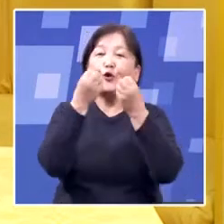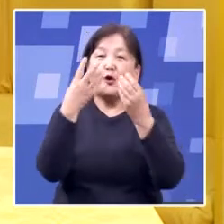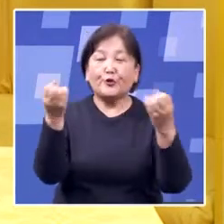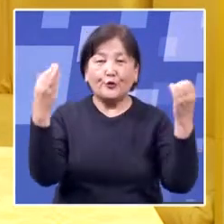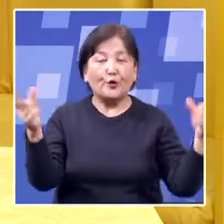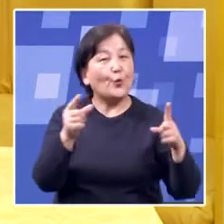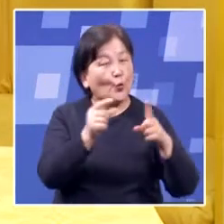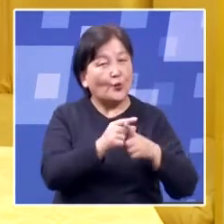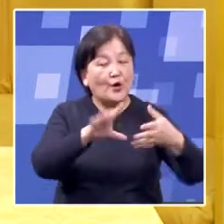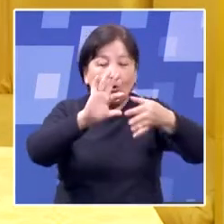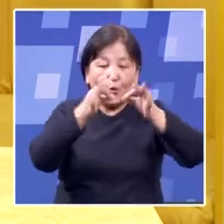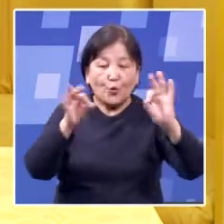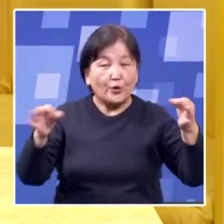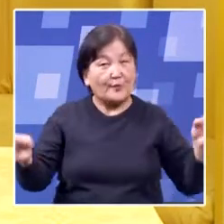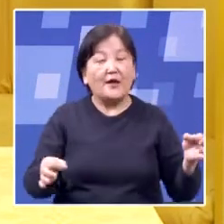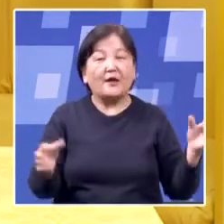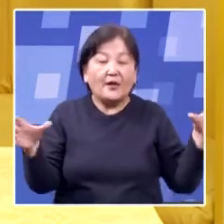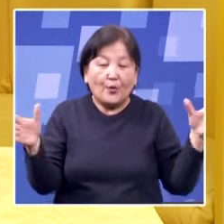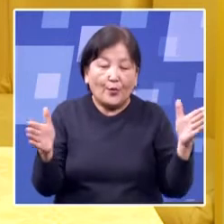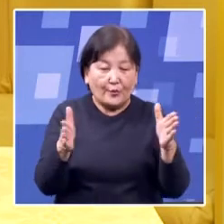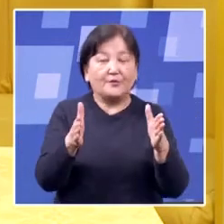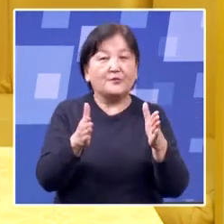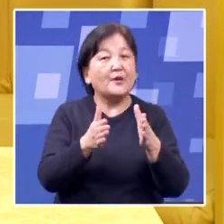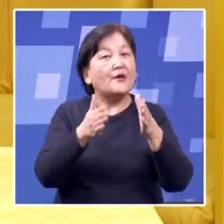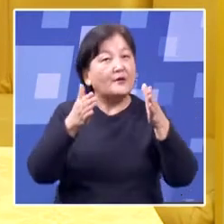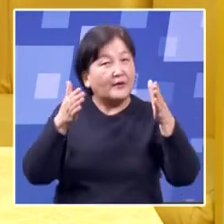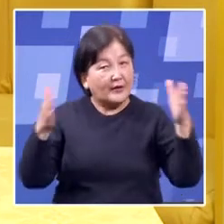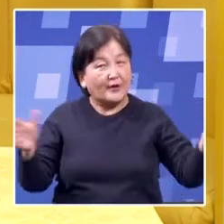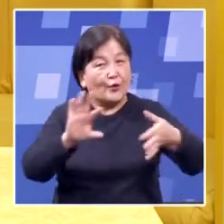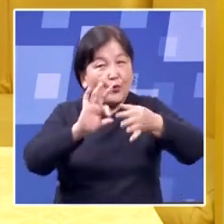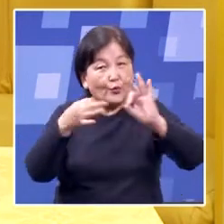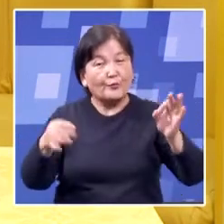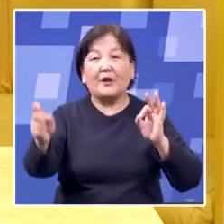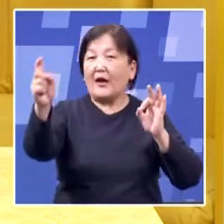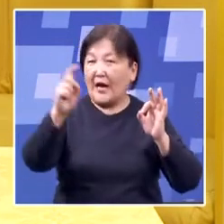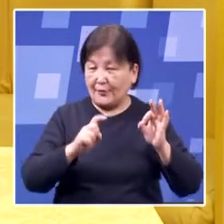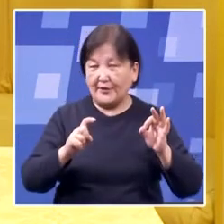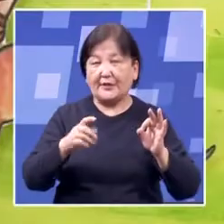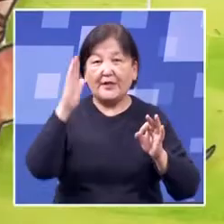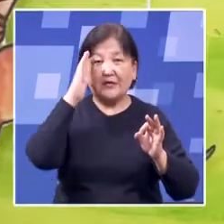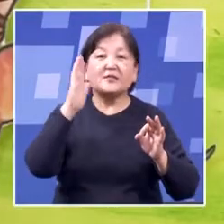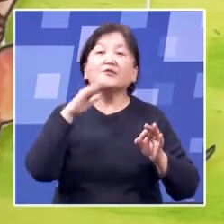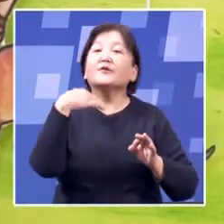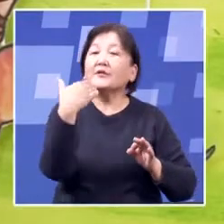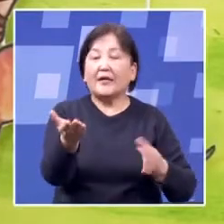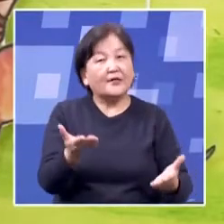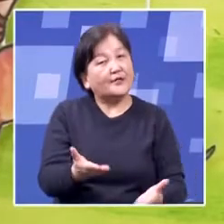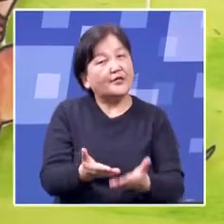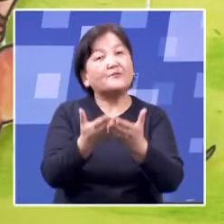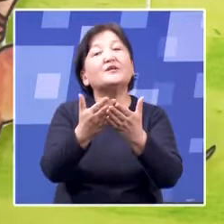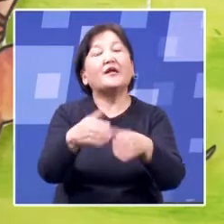олон үгээр бүтэн өгүүлбэрээр хурангуйч гэсэн дэлгэрэнгүйч гэсэн бүтэн өгүүлбэрээр хариулахад нь дэмжлэг